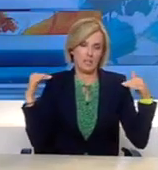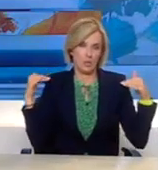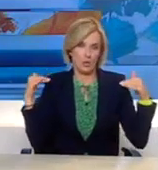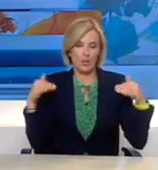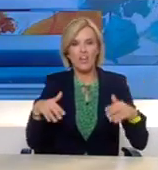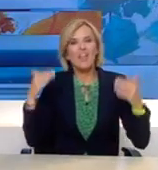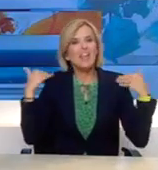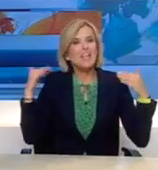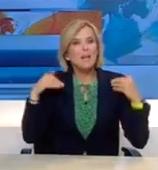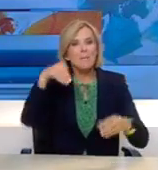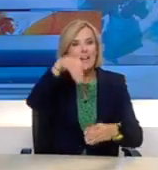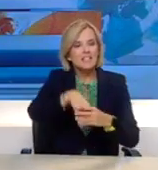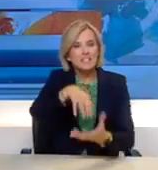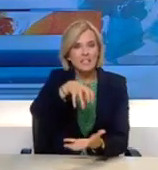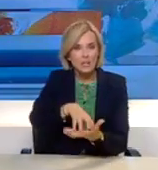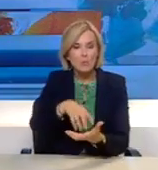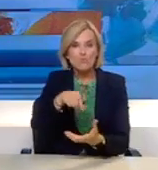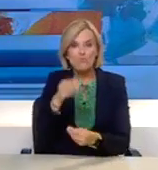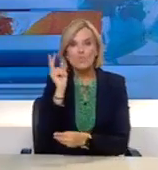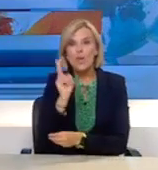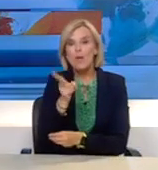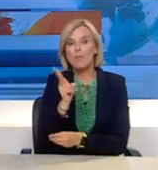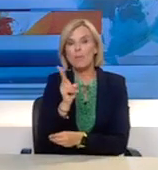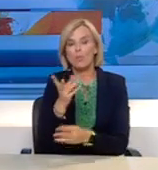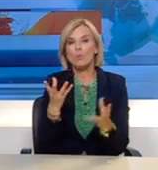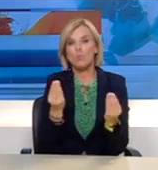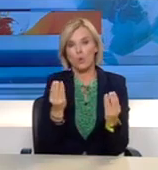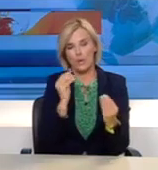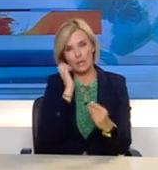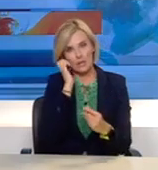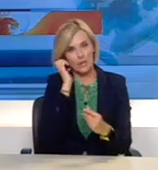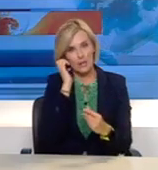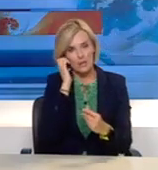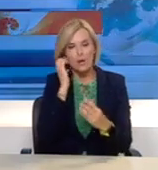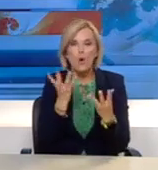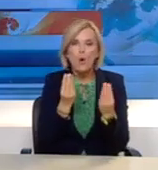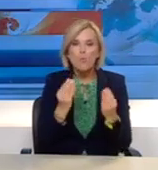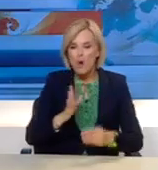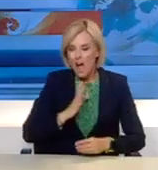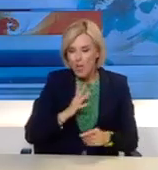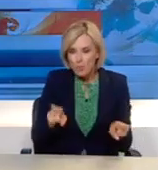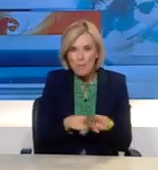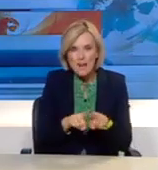είναι ένας χώρος ο οποίος έχει υψηλό ρίσκο. Είναι πολλοί άνθρωποι μαζί.